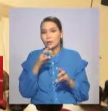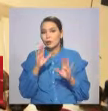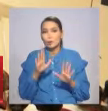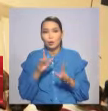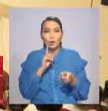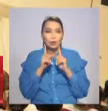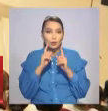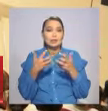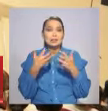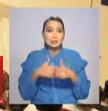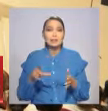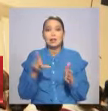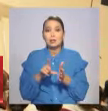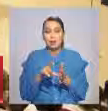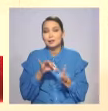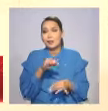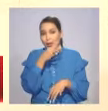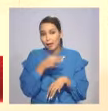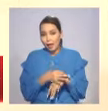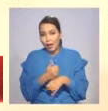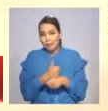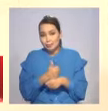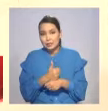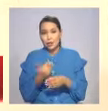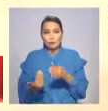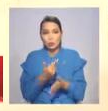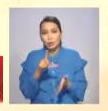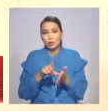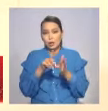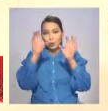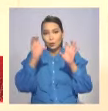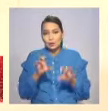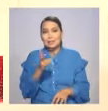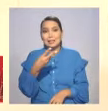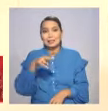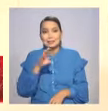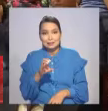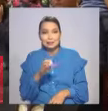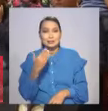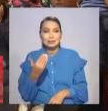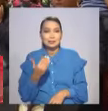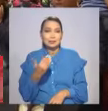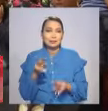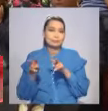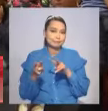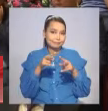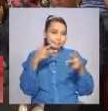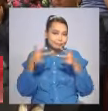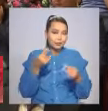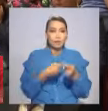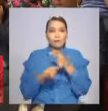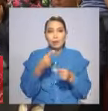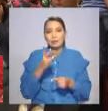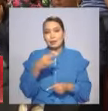на конференции «Цифровизация и налоговое администрирование в новом налоговом кодексе НДС», «Камеральный контроль», «Возврат